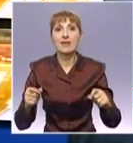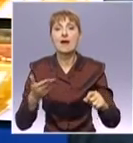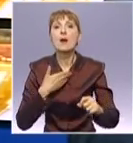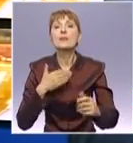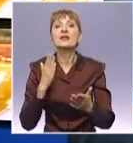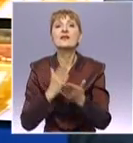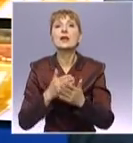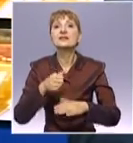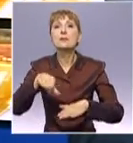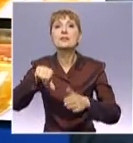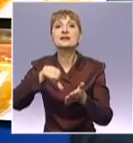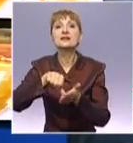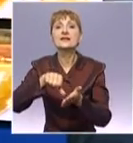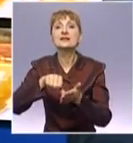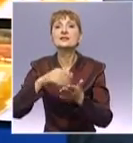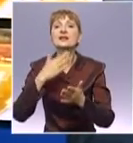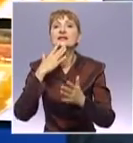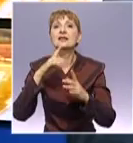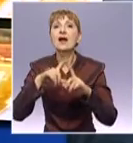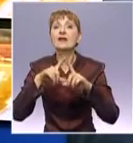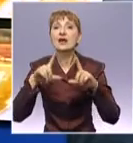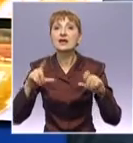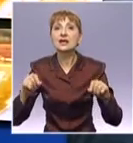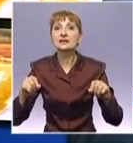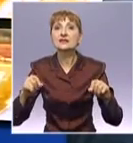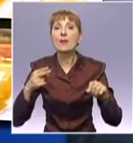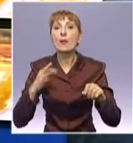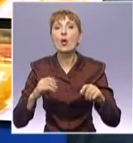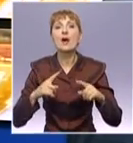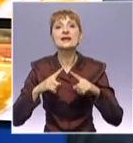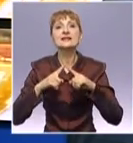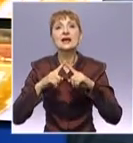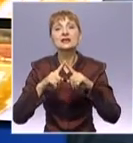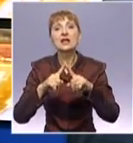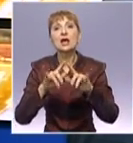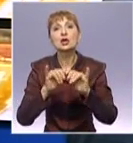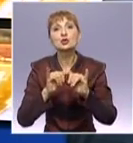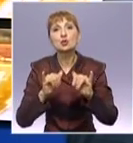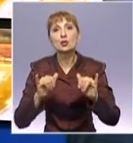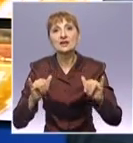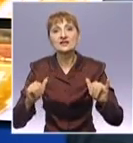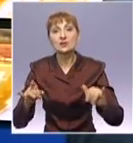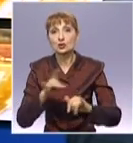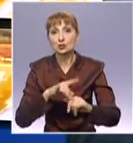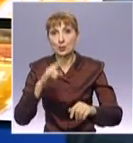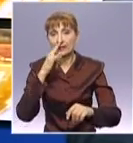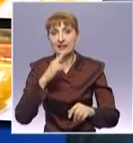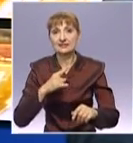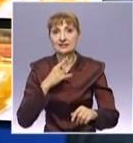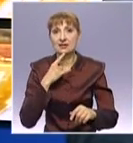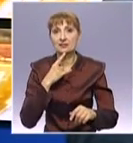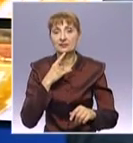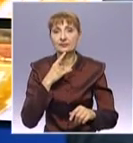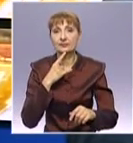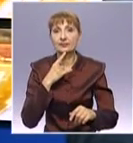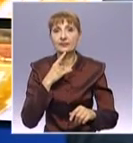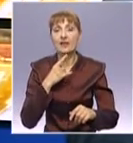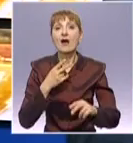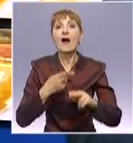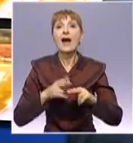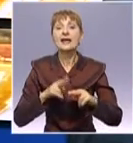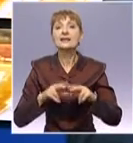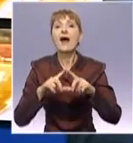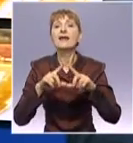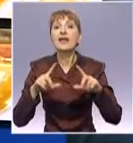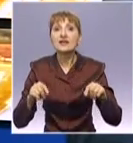являемся представителем Национального агентства по технологическому развитию Республики Казахстан. А это